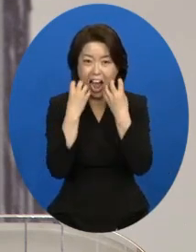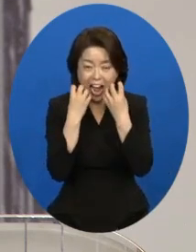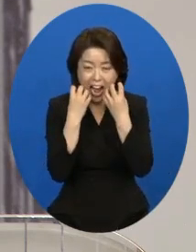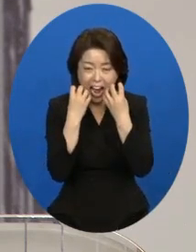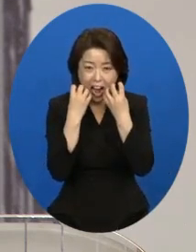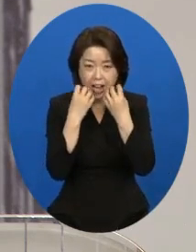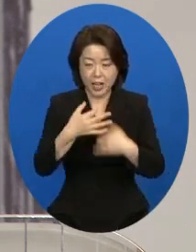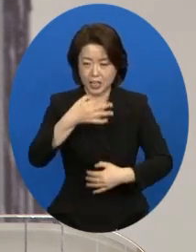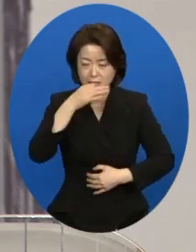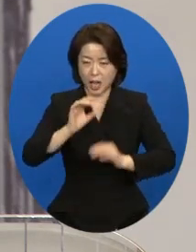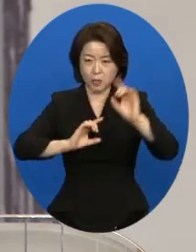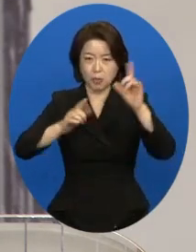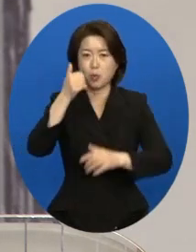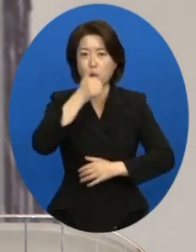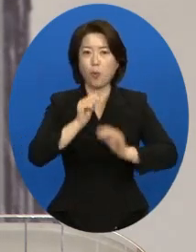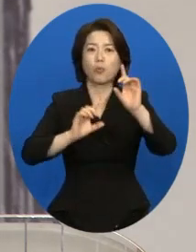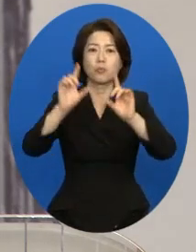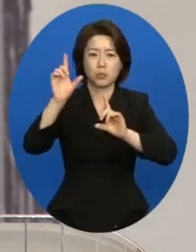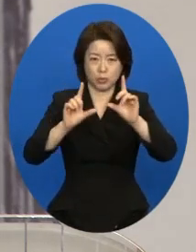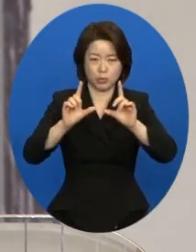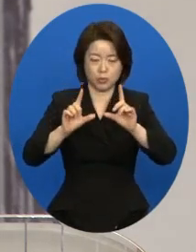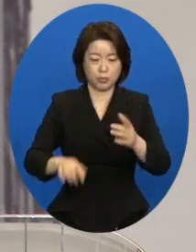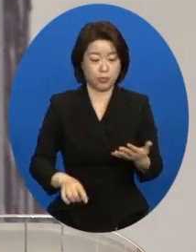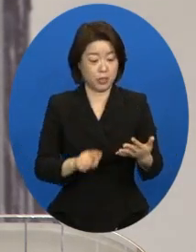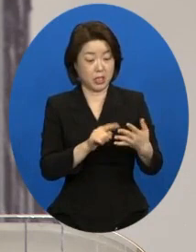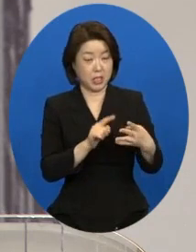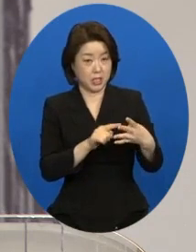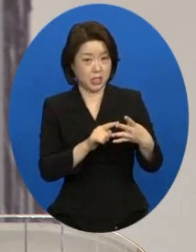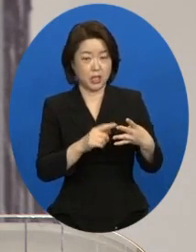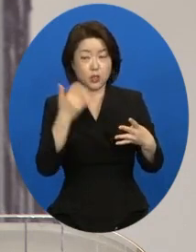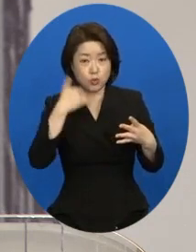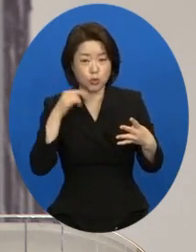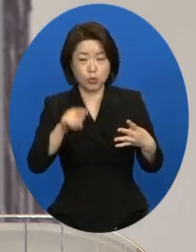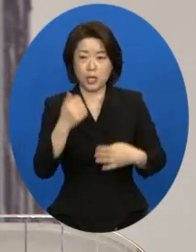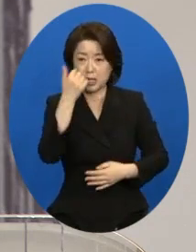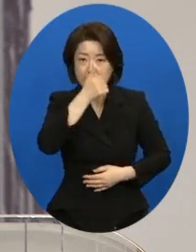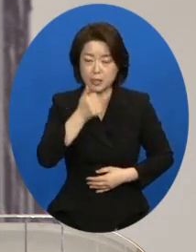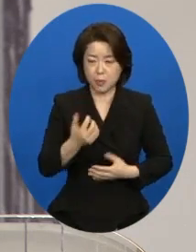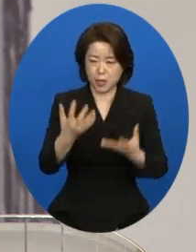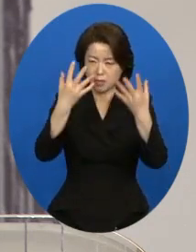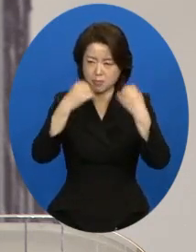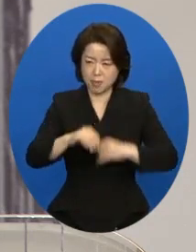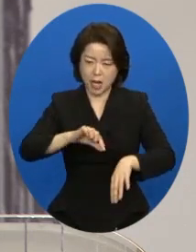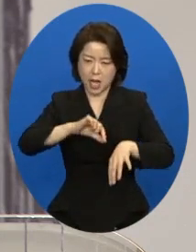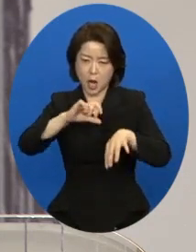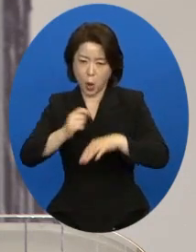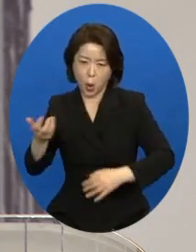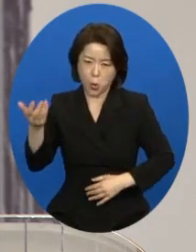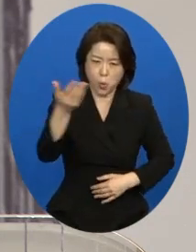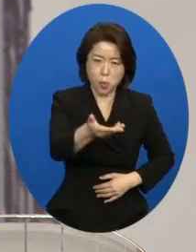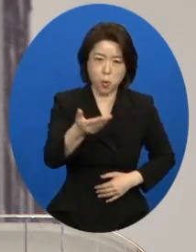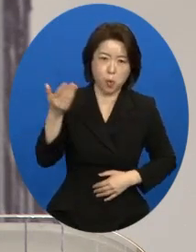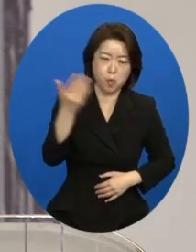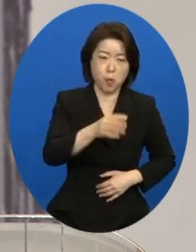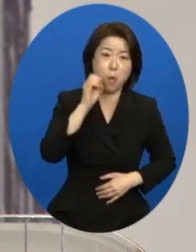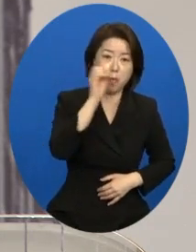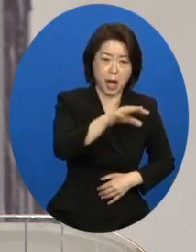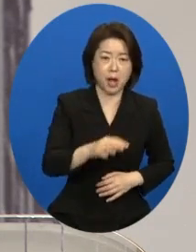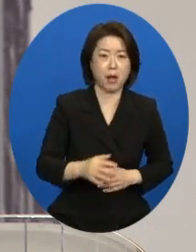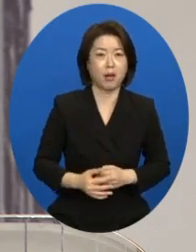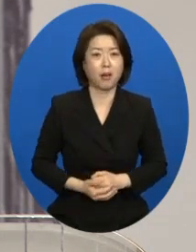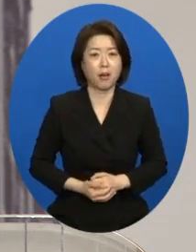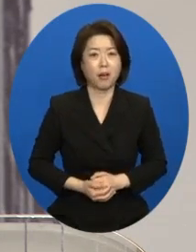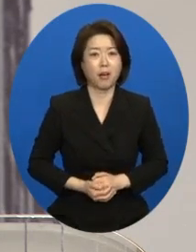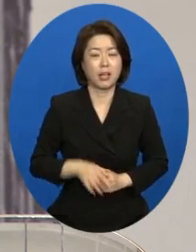곰의 형상을 갖고 있습니다. 그러면서 누군가가 이 곰에게 많은 고기를 먹으라고 얘기를 합니다. 이